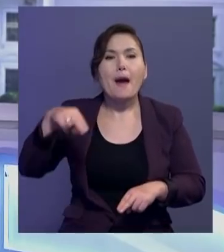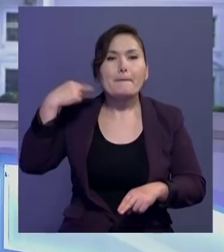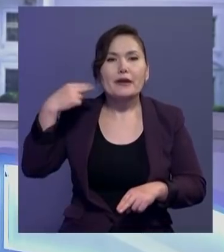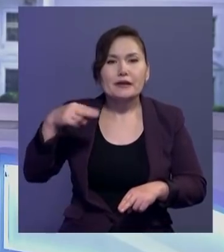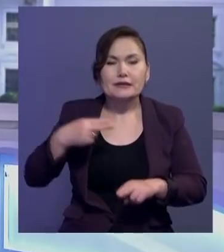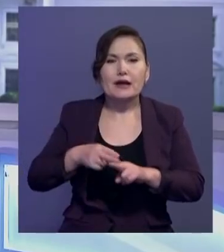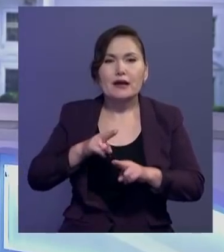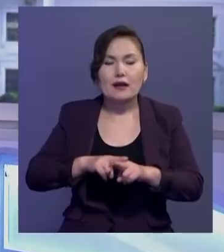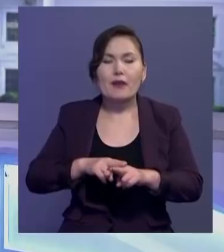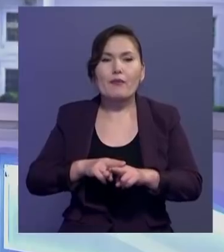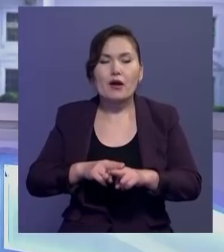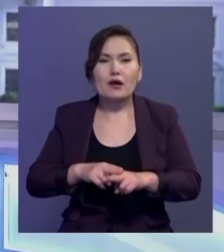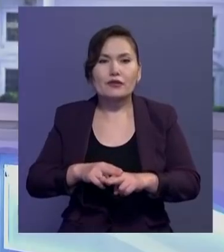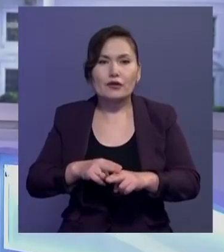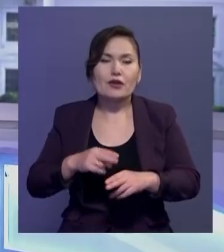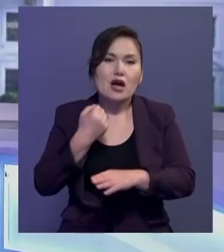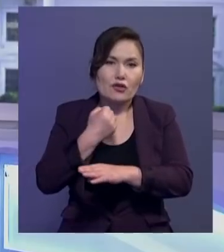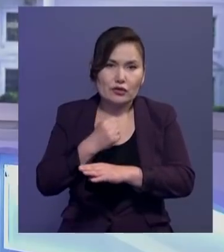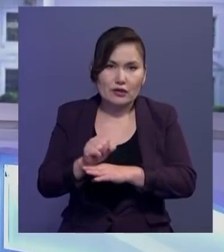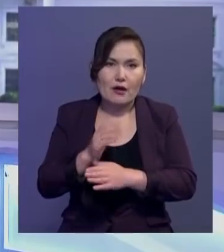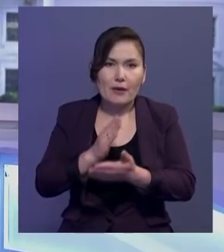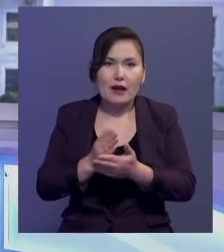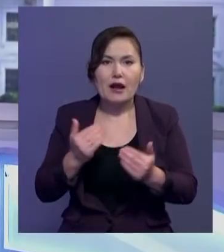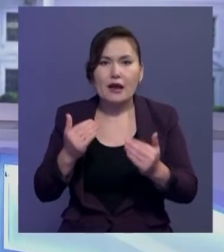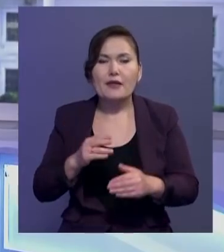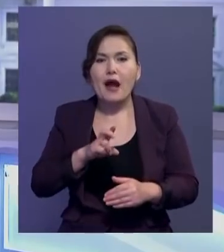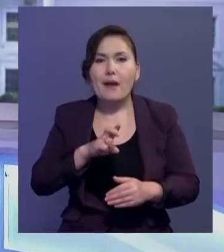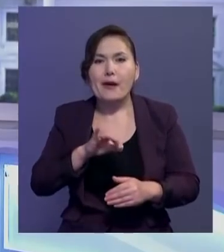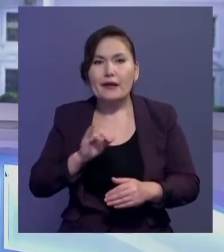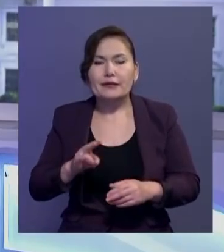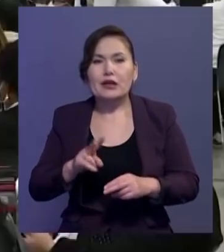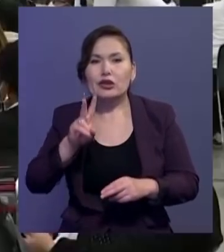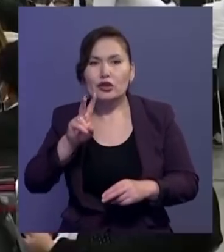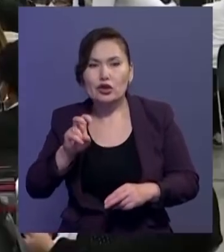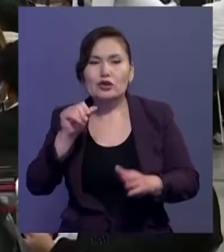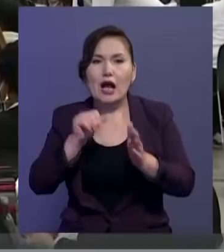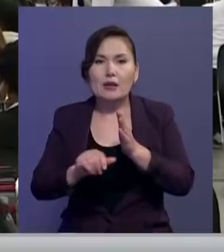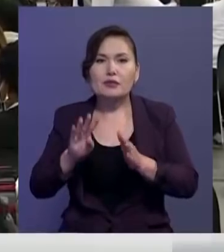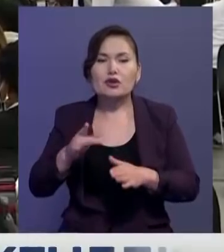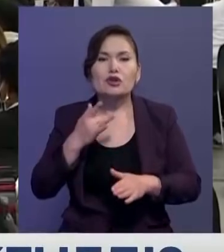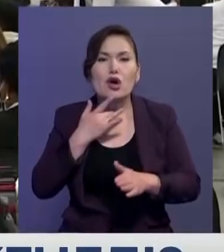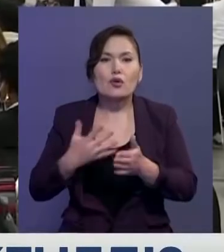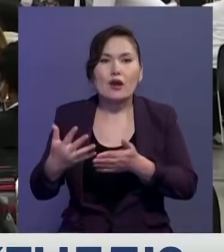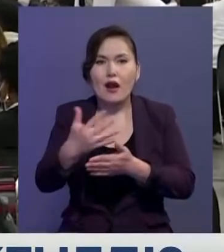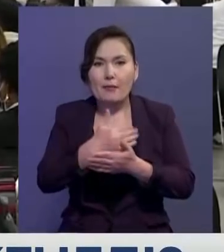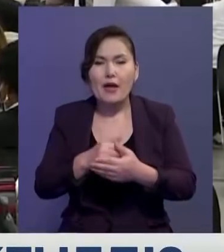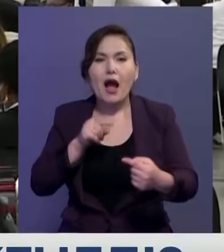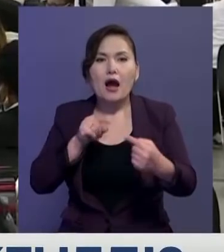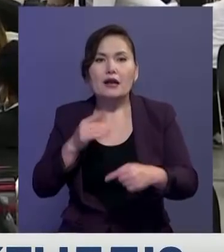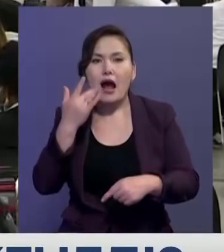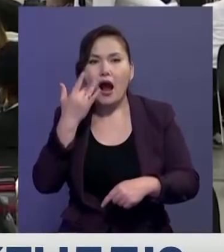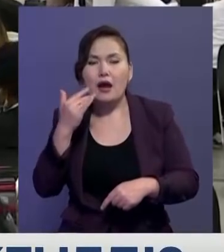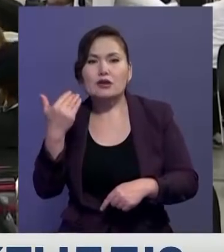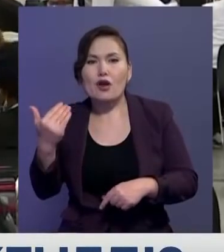үшін 6 дауыс қана жетіспей тұр. Қазір Байден 264 дауыс жинаса, оның қарсыласы